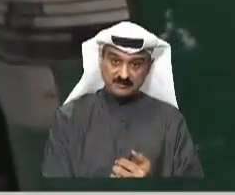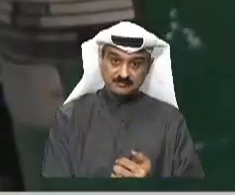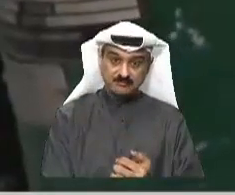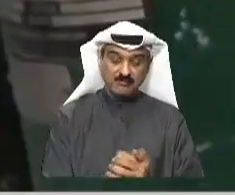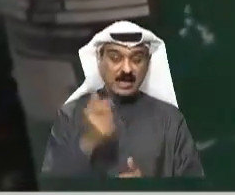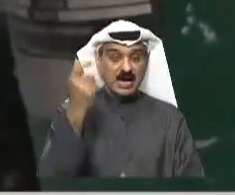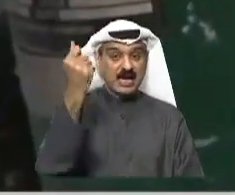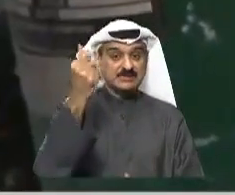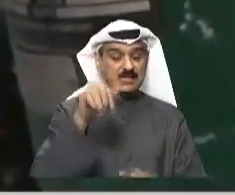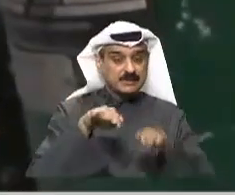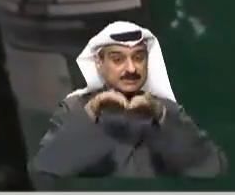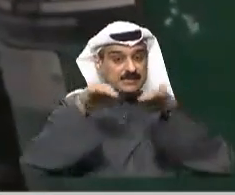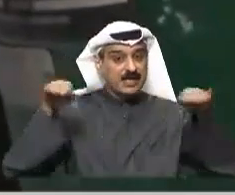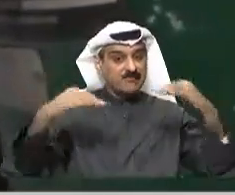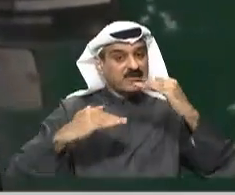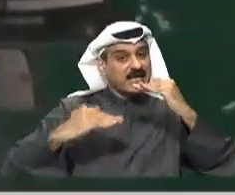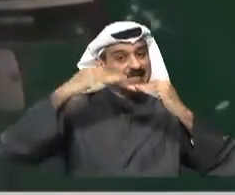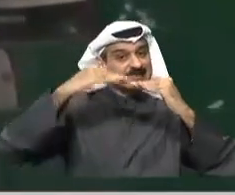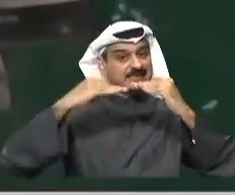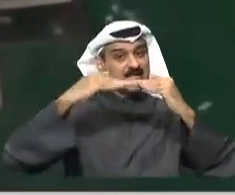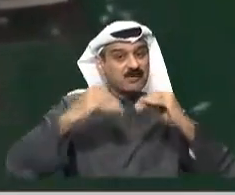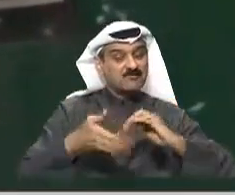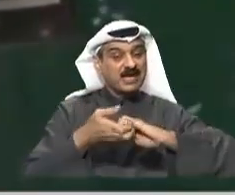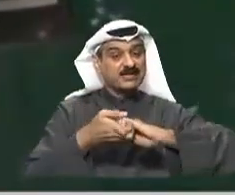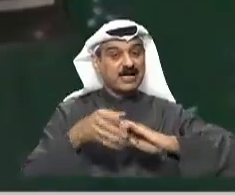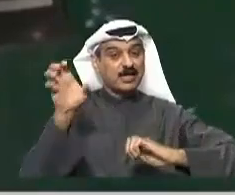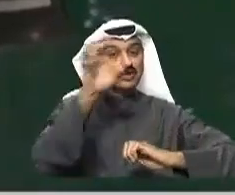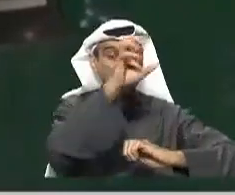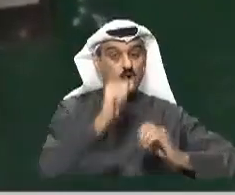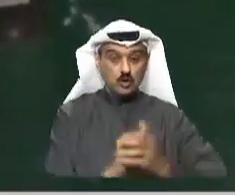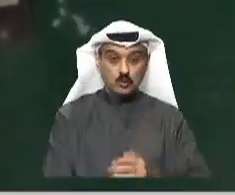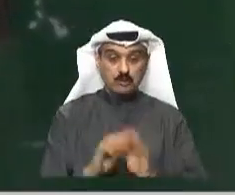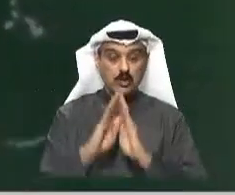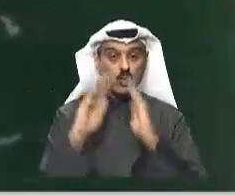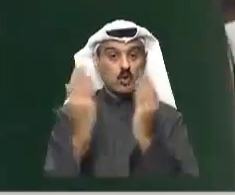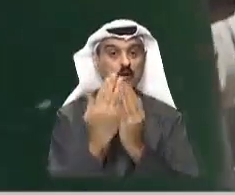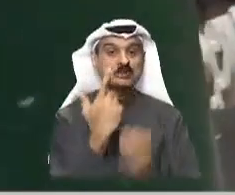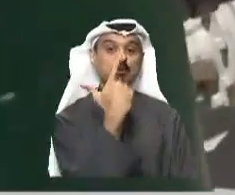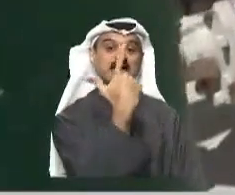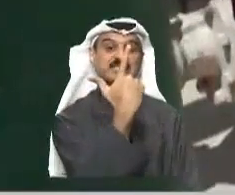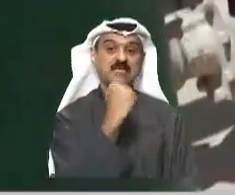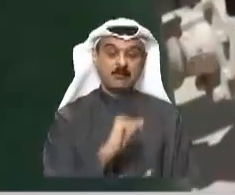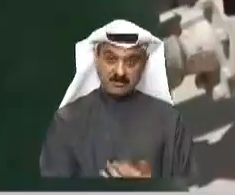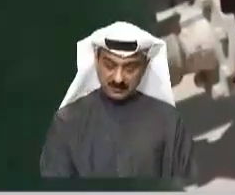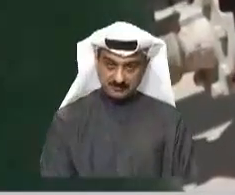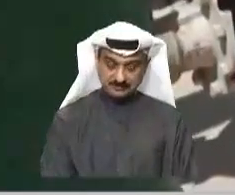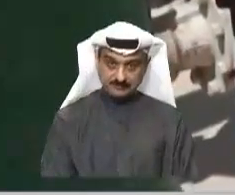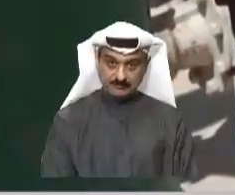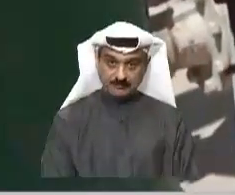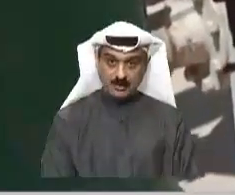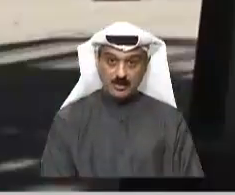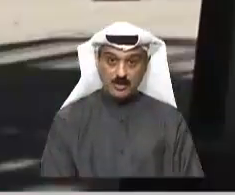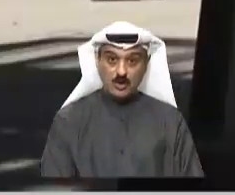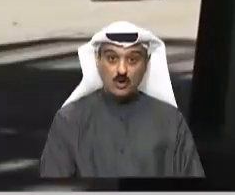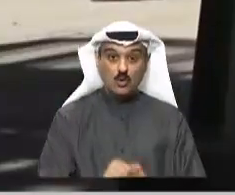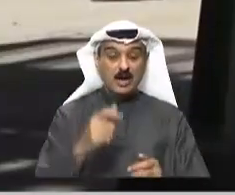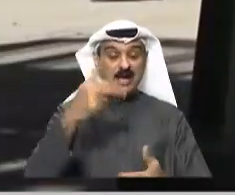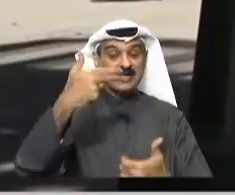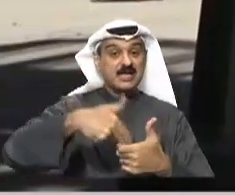الأسعار الذي حدده كل من الاتحاد الأوروبي ومجموعة السبع. هذا وقد تداول سعر مزيج برنت عند